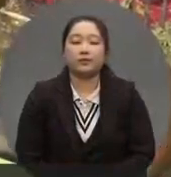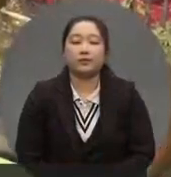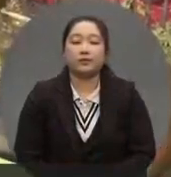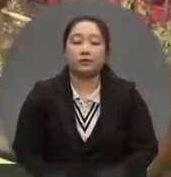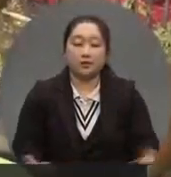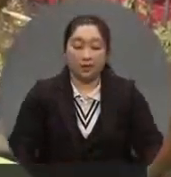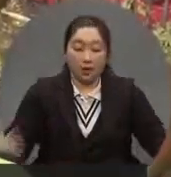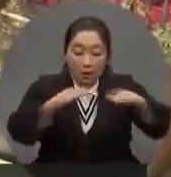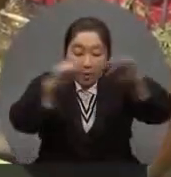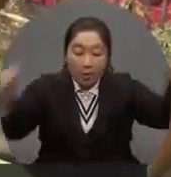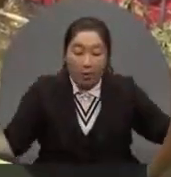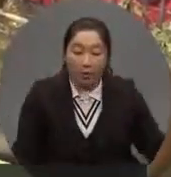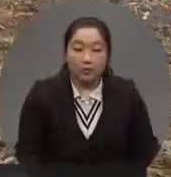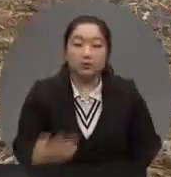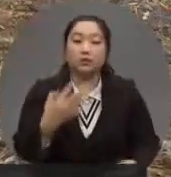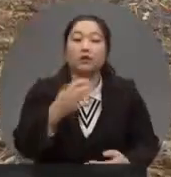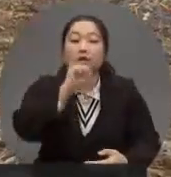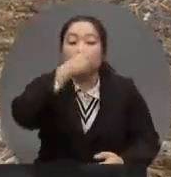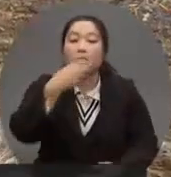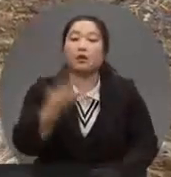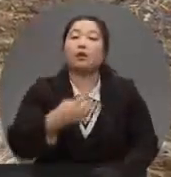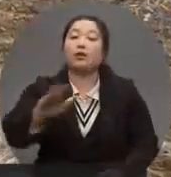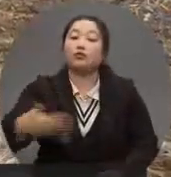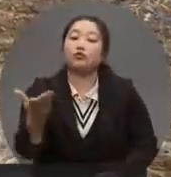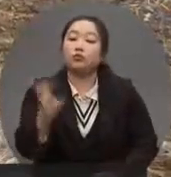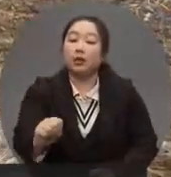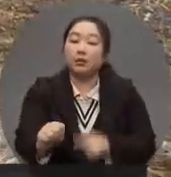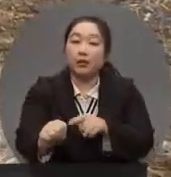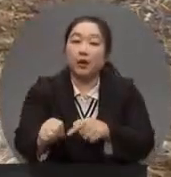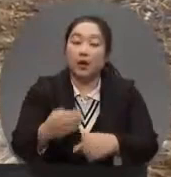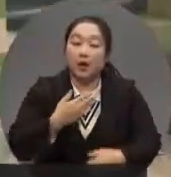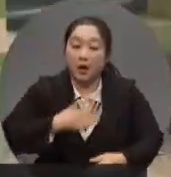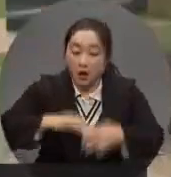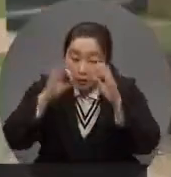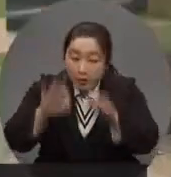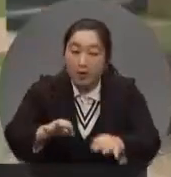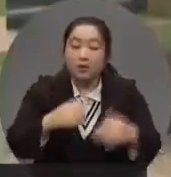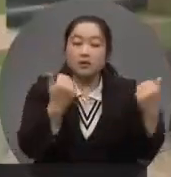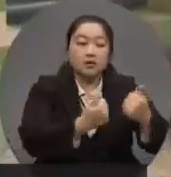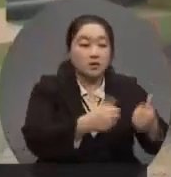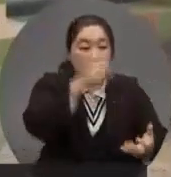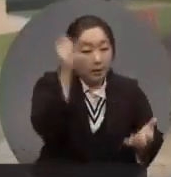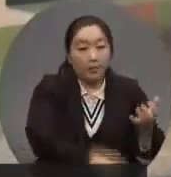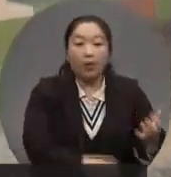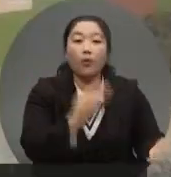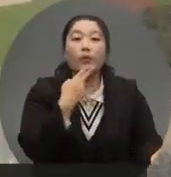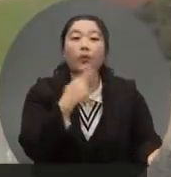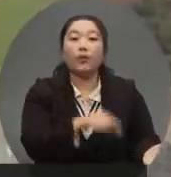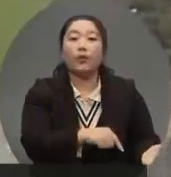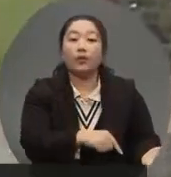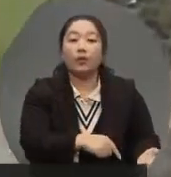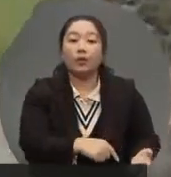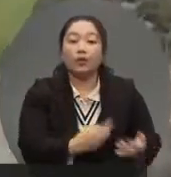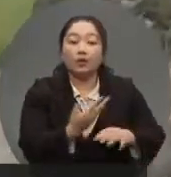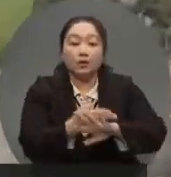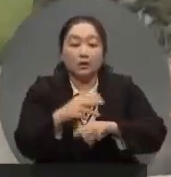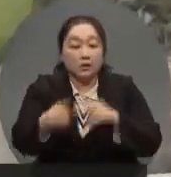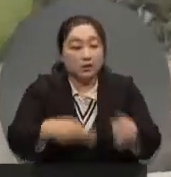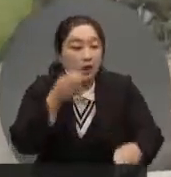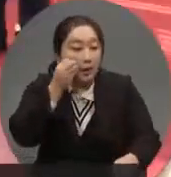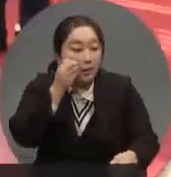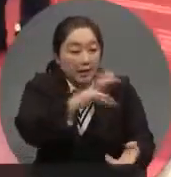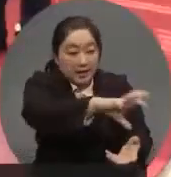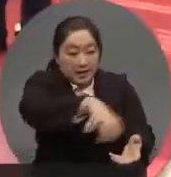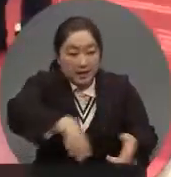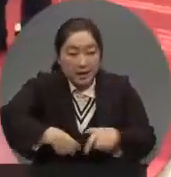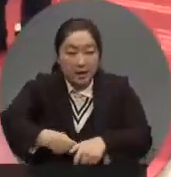벙커 갤러리에는 4,900만 원이 들었는데 알고 보니 의회를 통과한 예산이 아니었습니다 다른 사업에서 남는 예산을 가져다